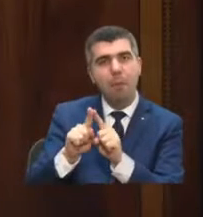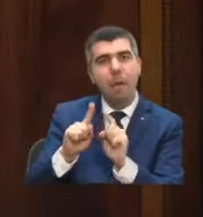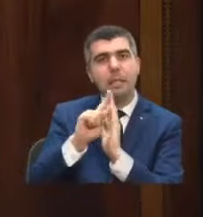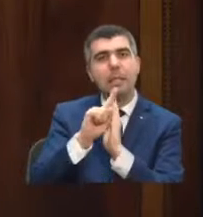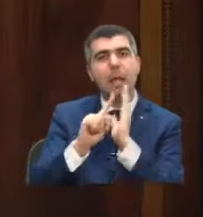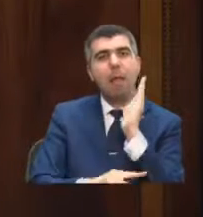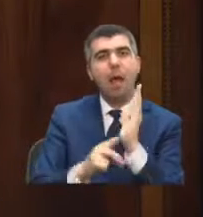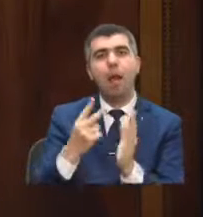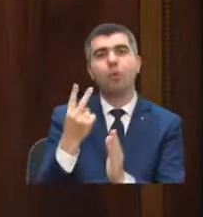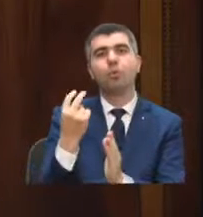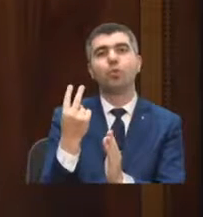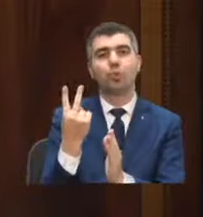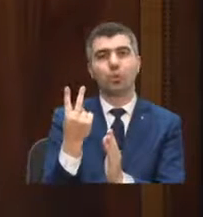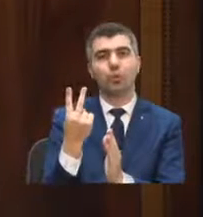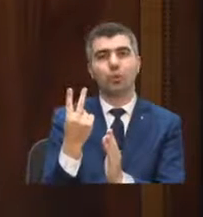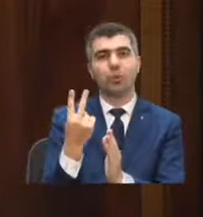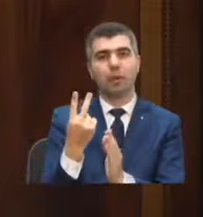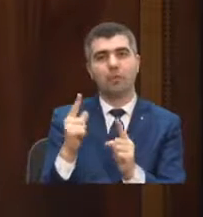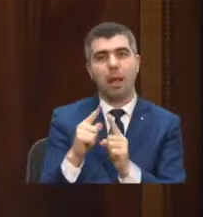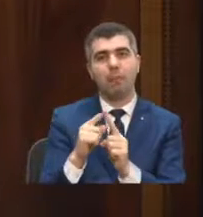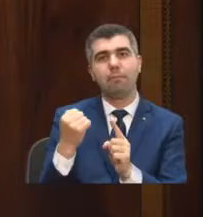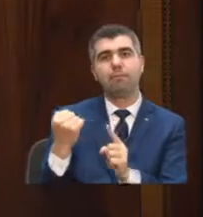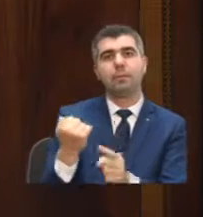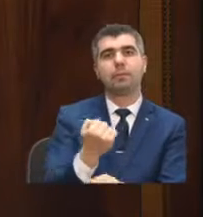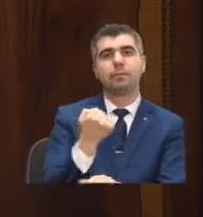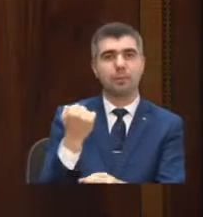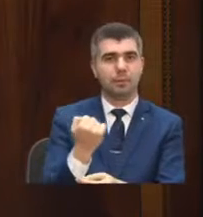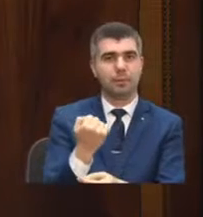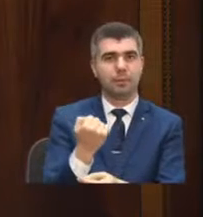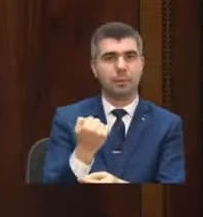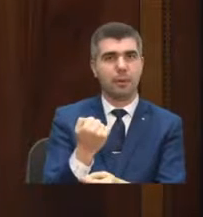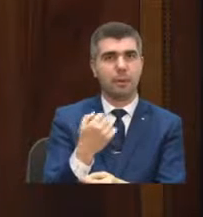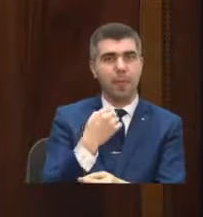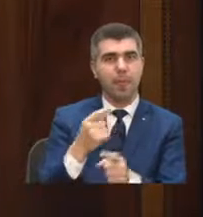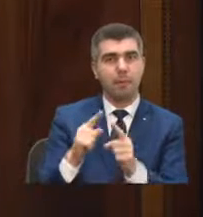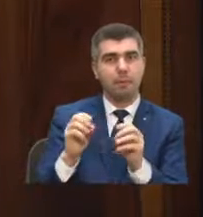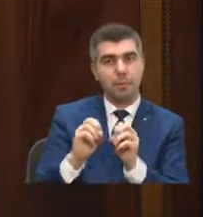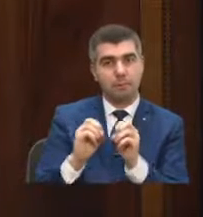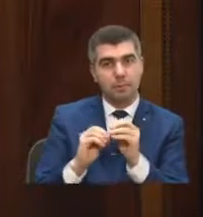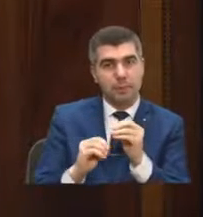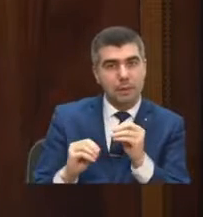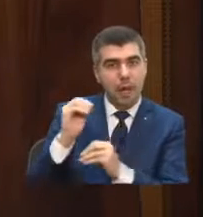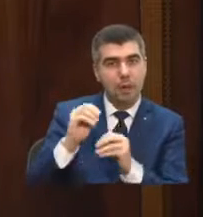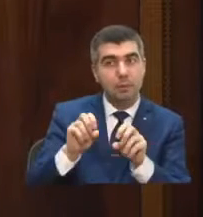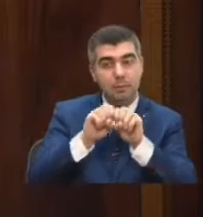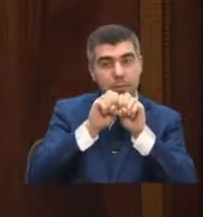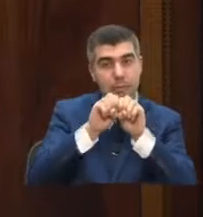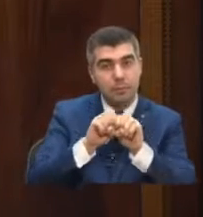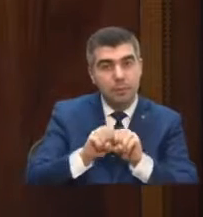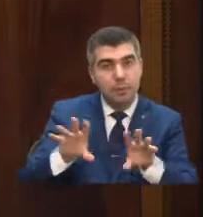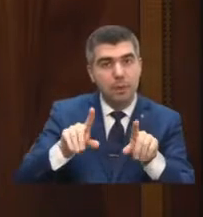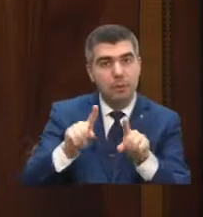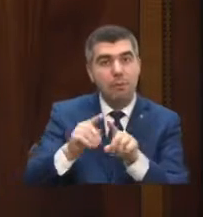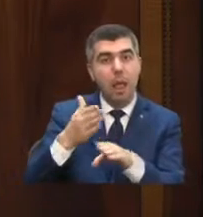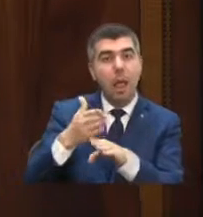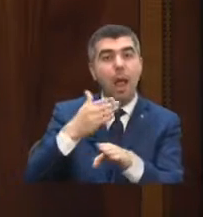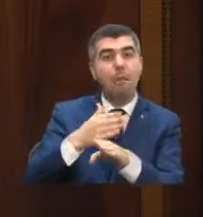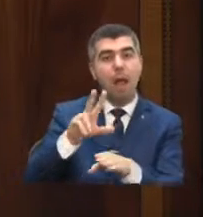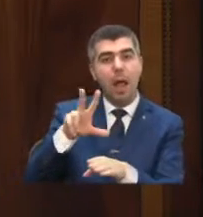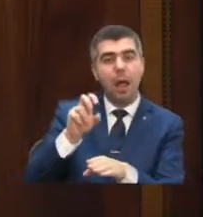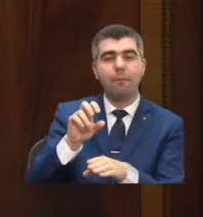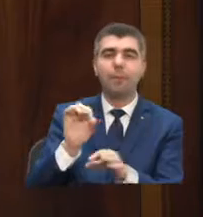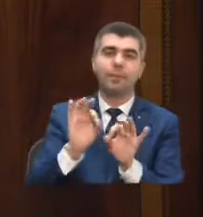لذاك العتبه ديال ديال ديال الوبائيه باش كيولي وباء، كيتحول المرض الى وباء يعني انتشار